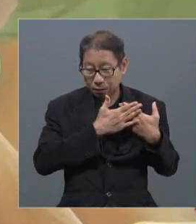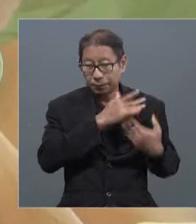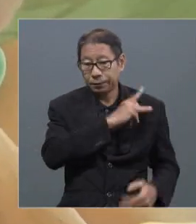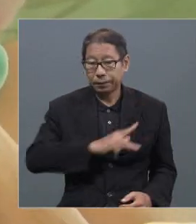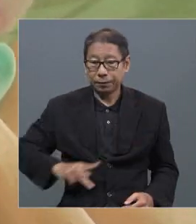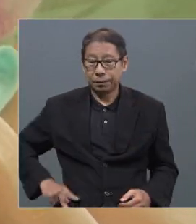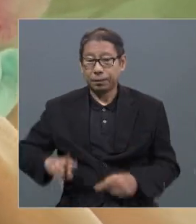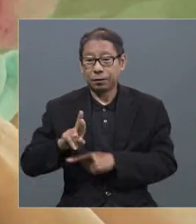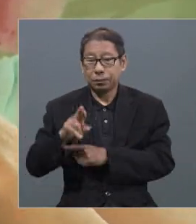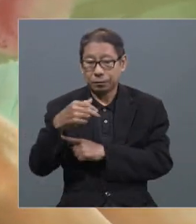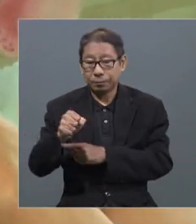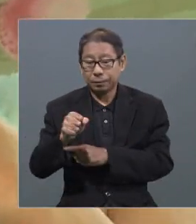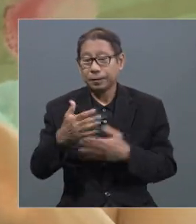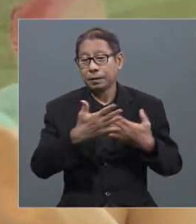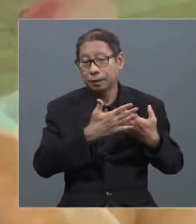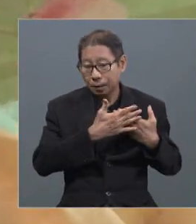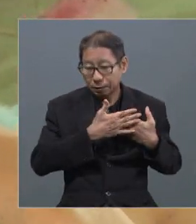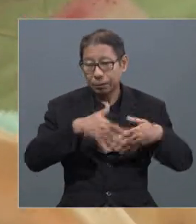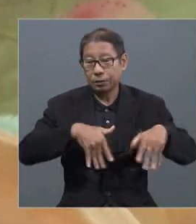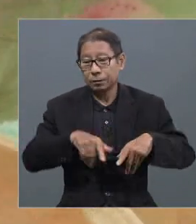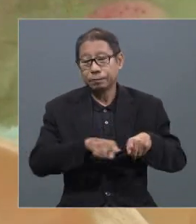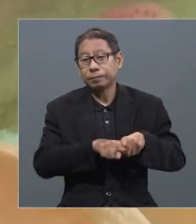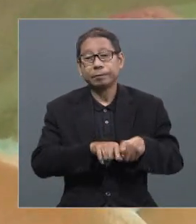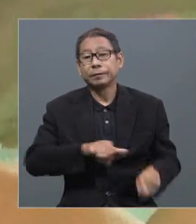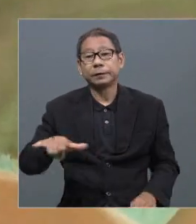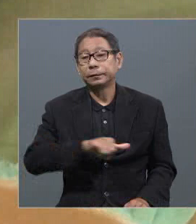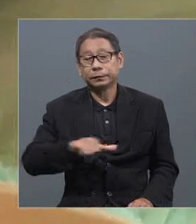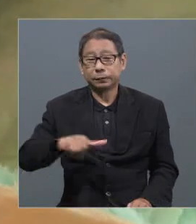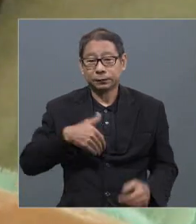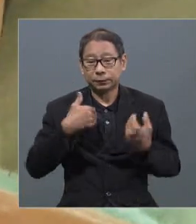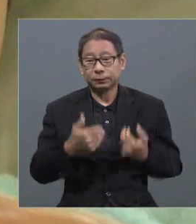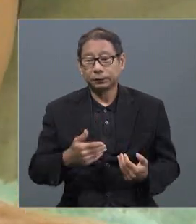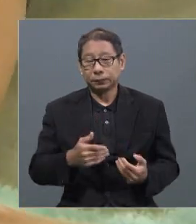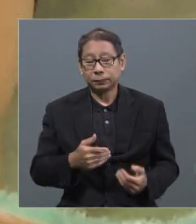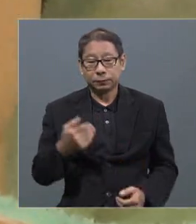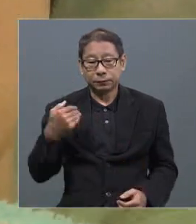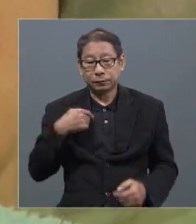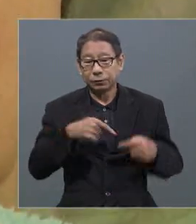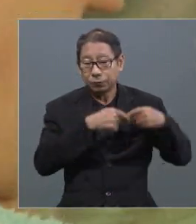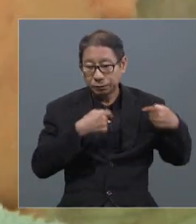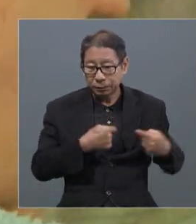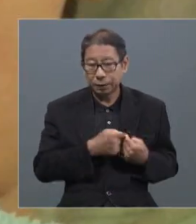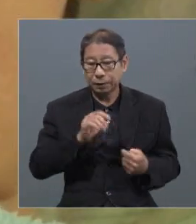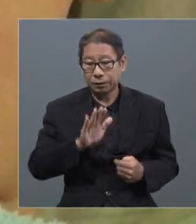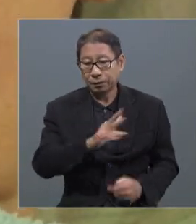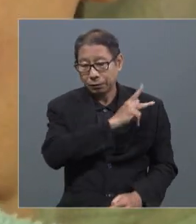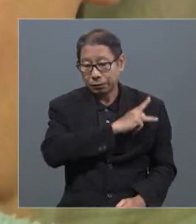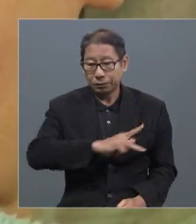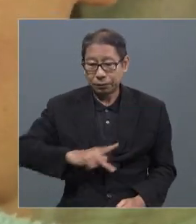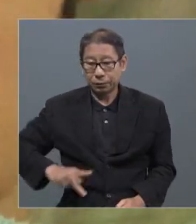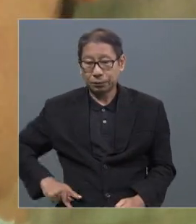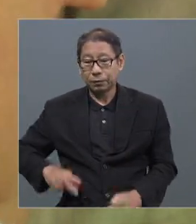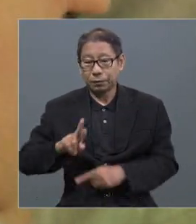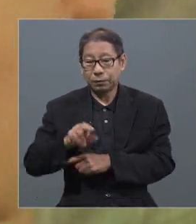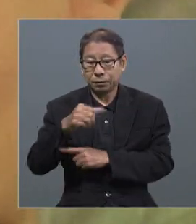ค์พระองค์ก็ทรงรักประชาชนด้วยเพราะว่าประชาชนคือดวงใจของพระองค์ครับขอให้พระอง